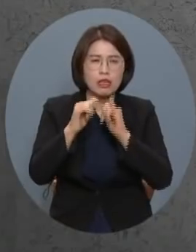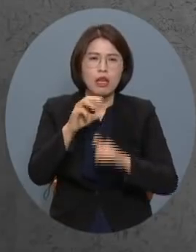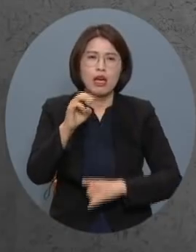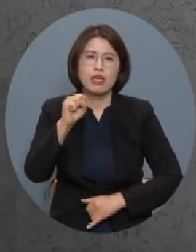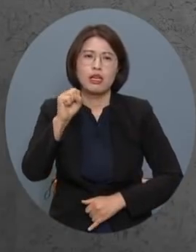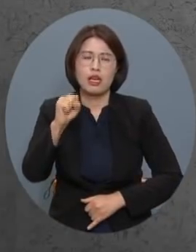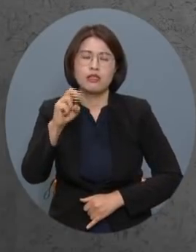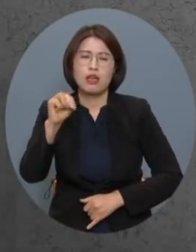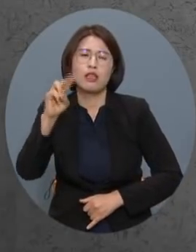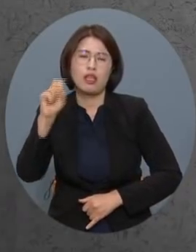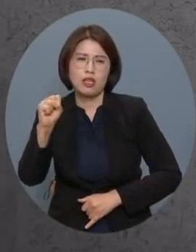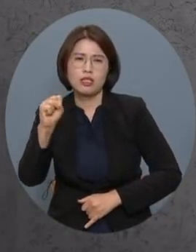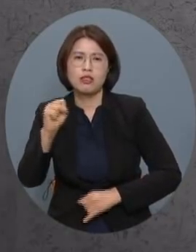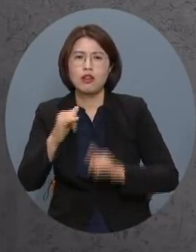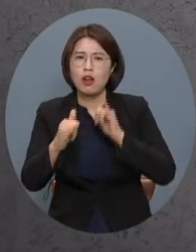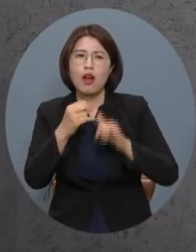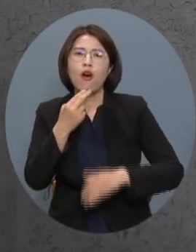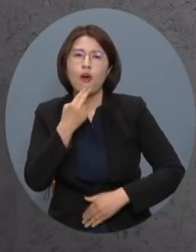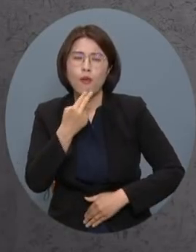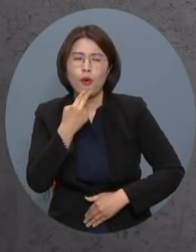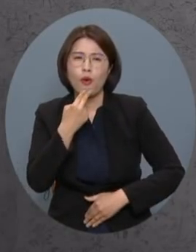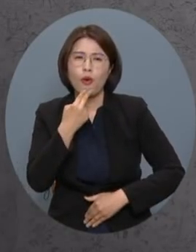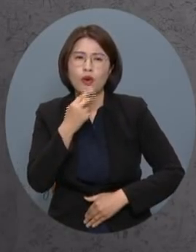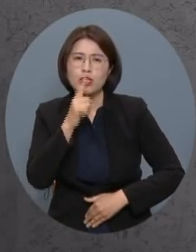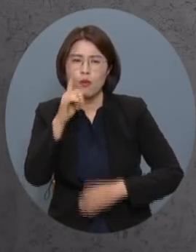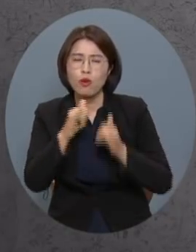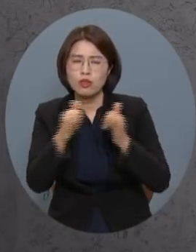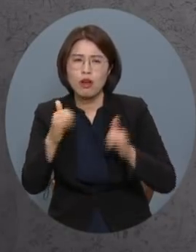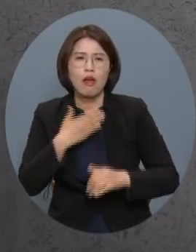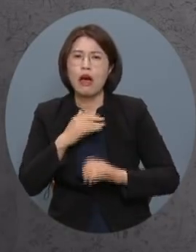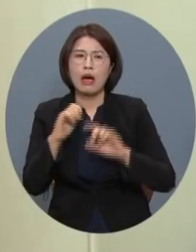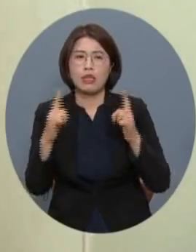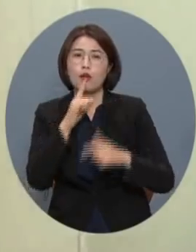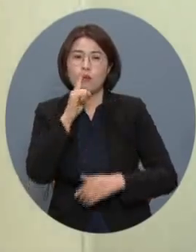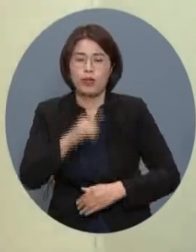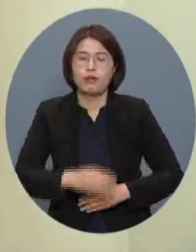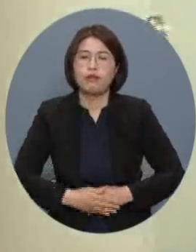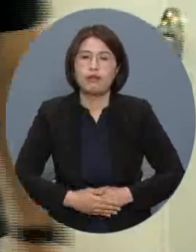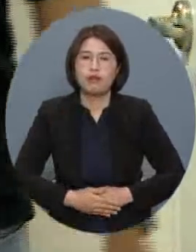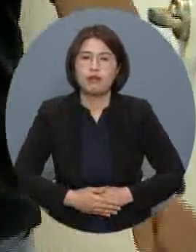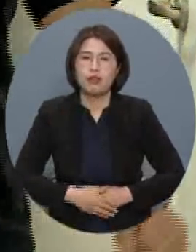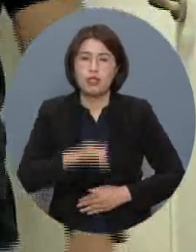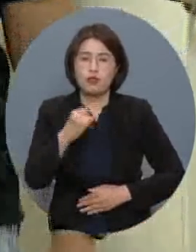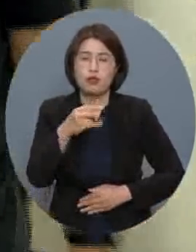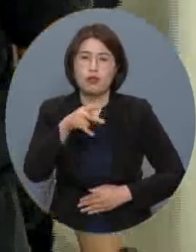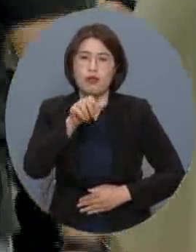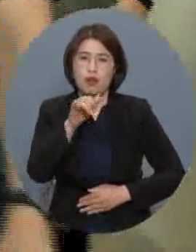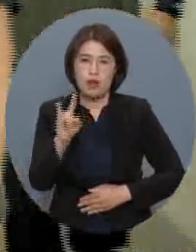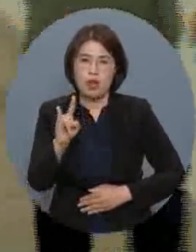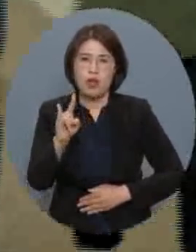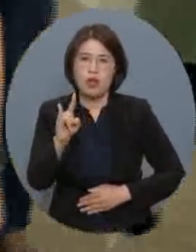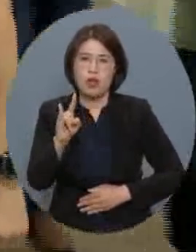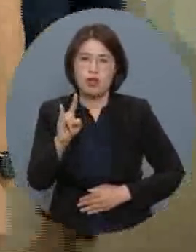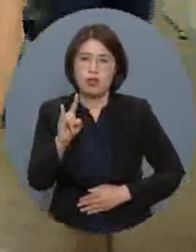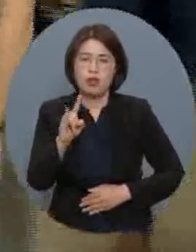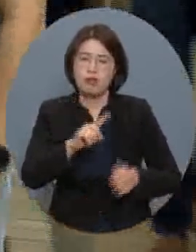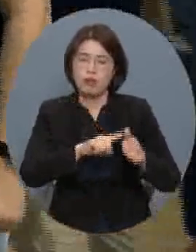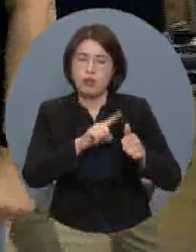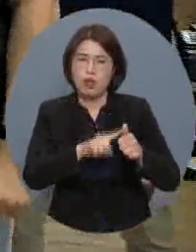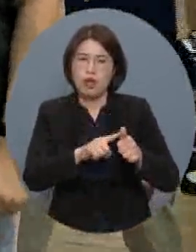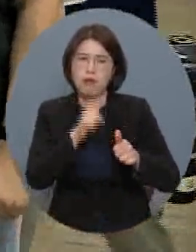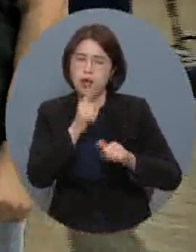연락한 사실이 전혀 없고 제보자 또한 그가 아니라고 밝혔습니다. 최성애 전 총장의 앞뒤가 다른 말도